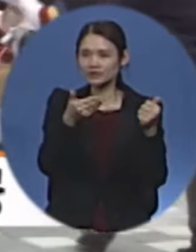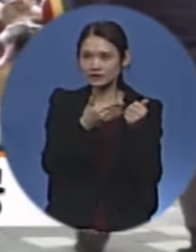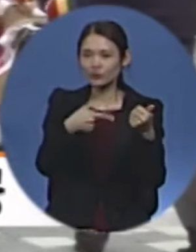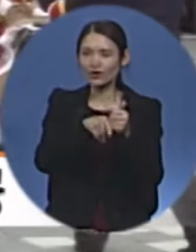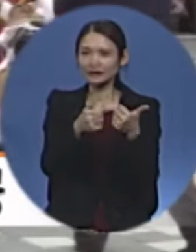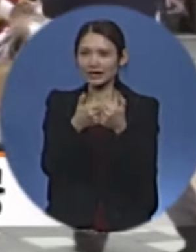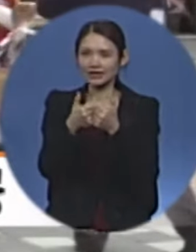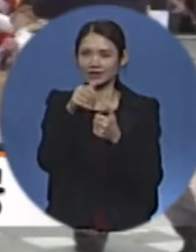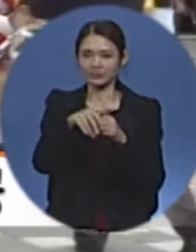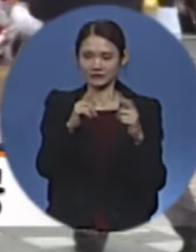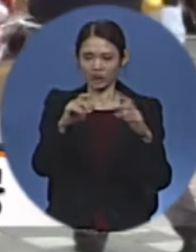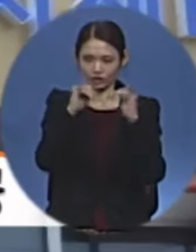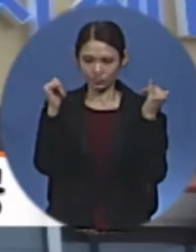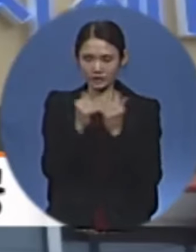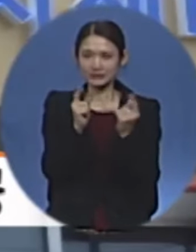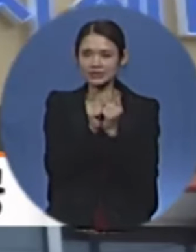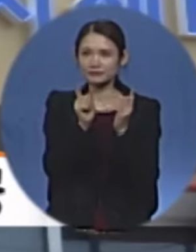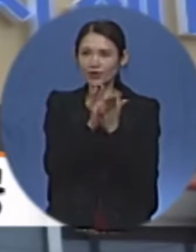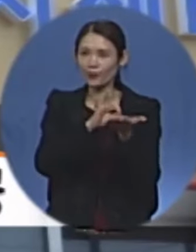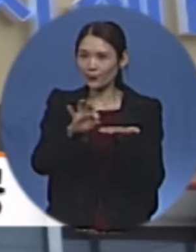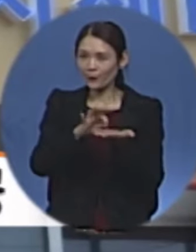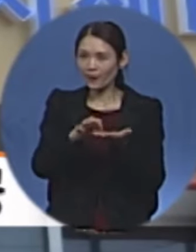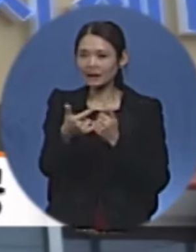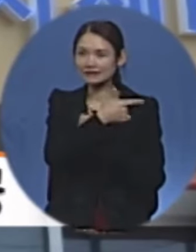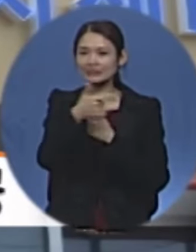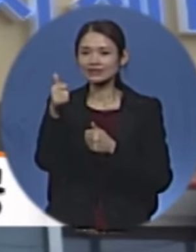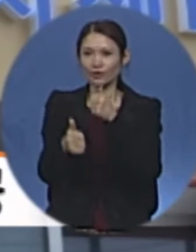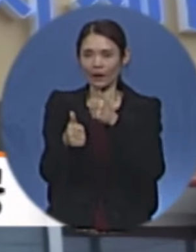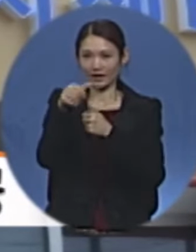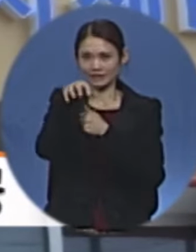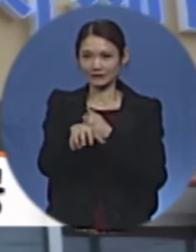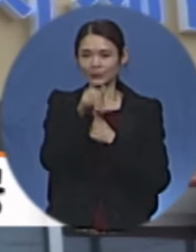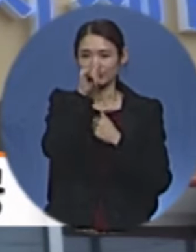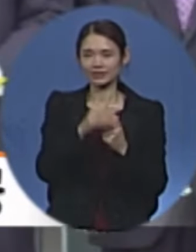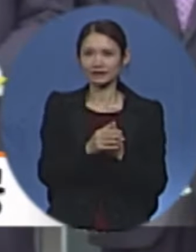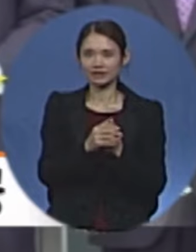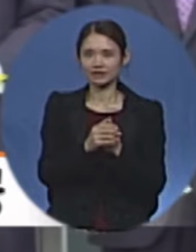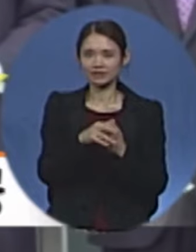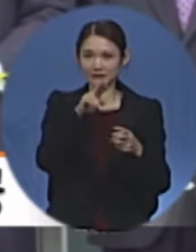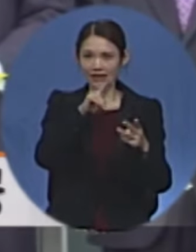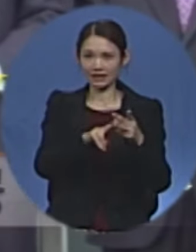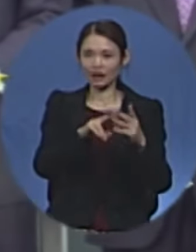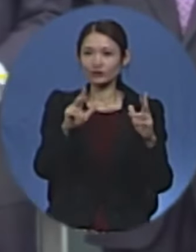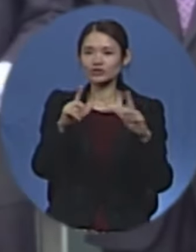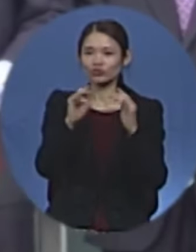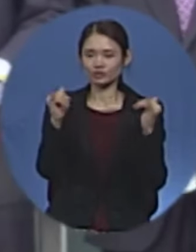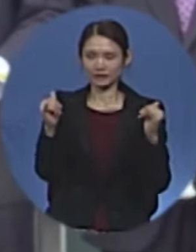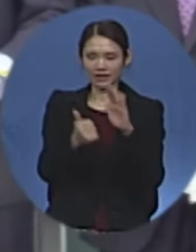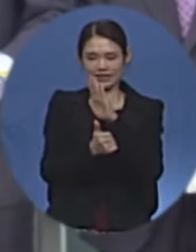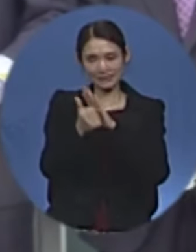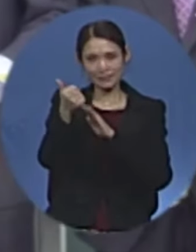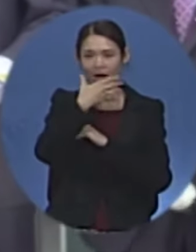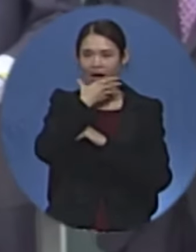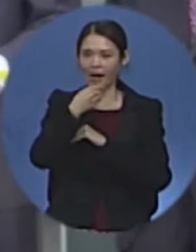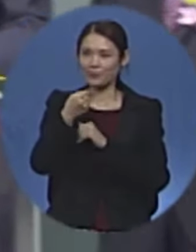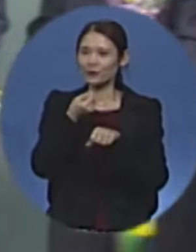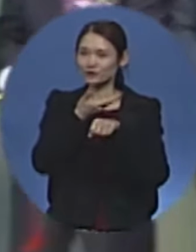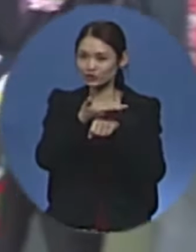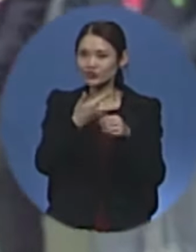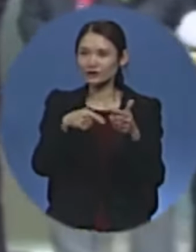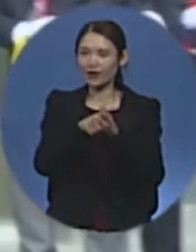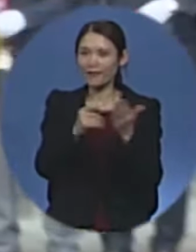상담실과 지역민들이 직접 이용 가능한 대회의실 등을 설치했습니다. 센터는 지역민들에게 희망과 행복을 주는